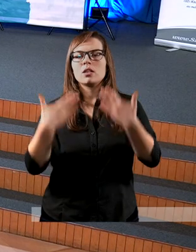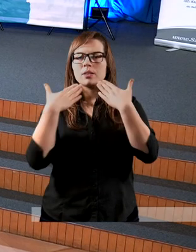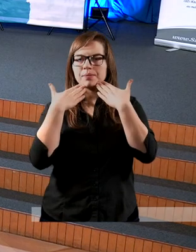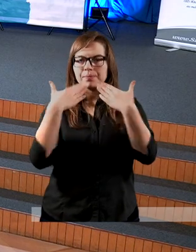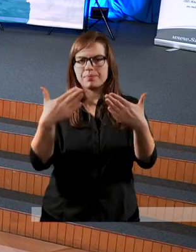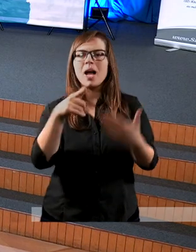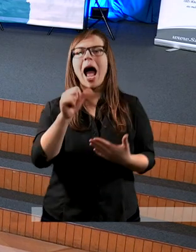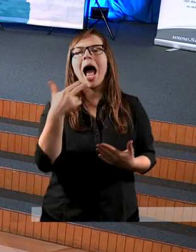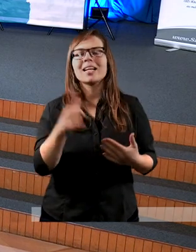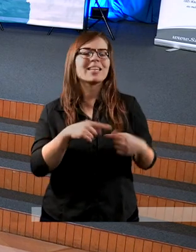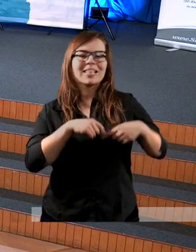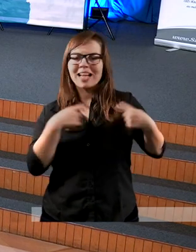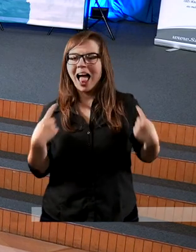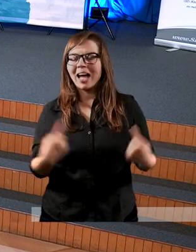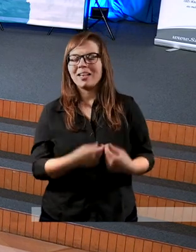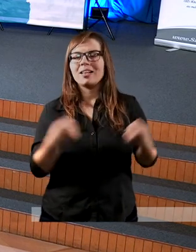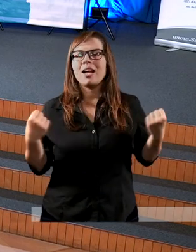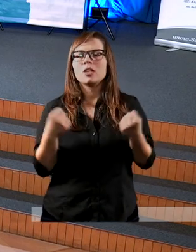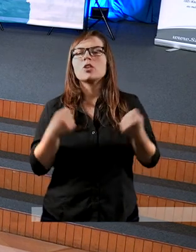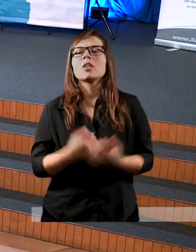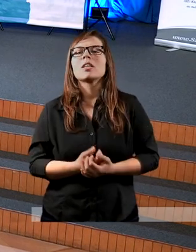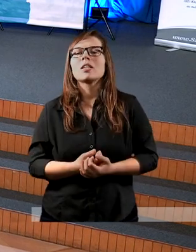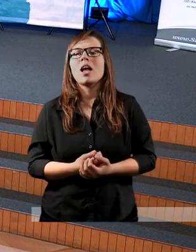Dziękuję Ani serdecznie.